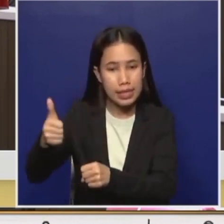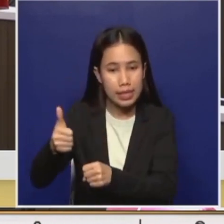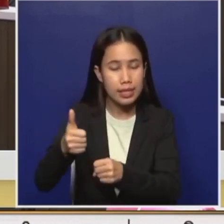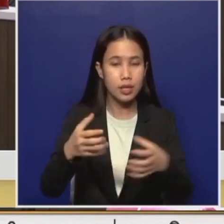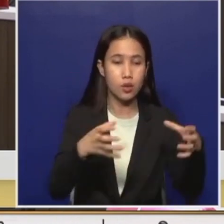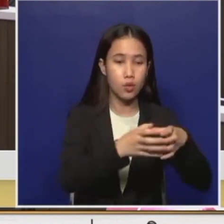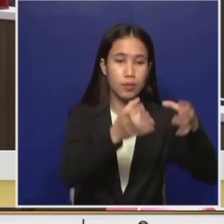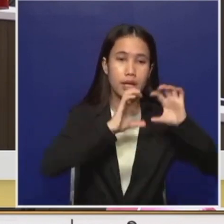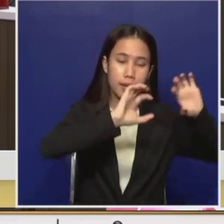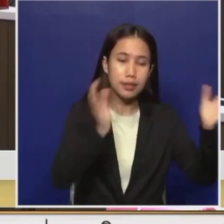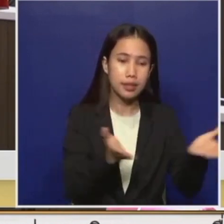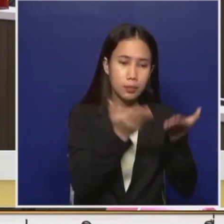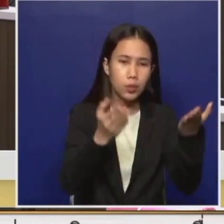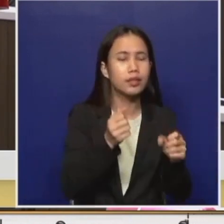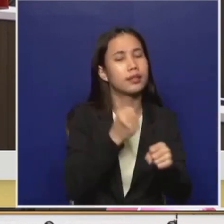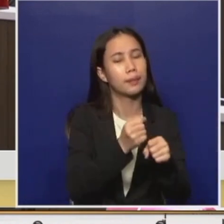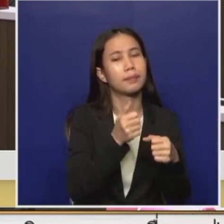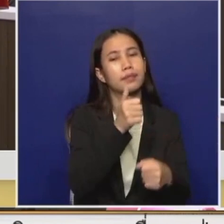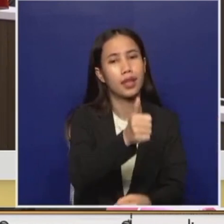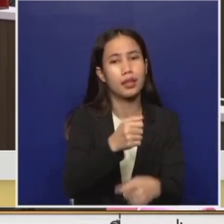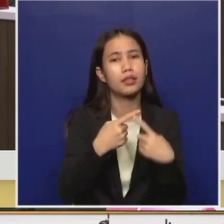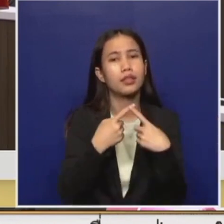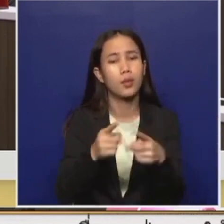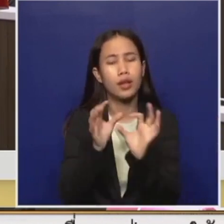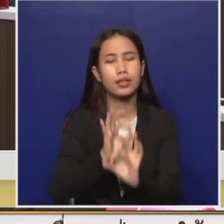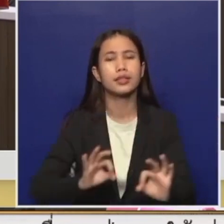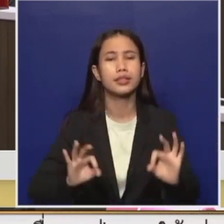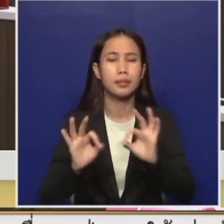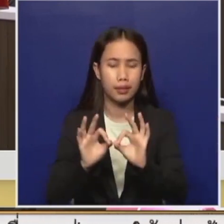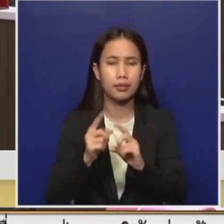ุนให้ดีทสุดก็ทำไปแต่ตองอยในกฎิกา